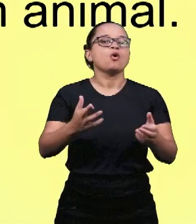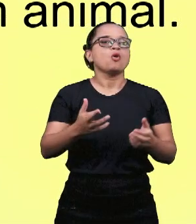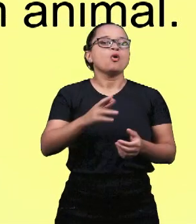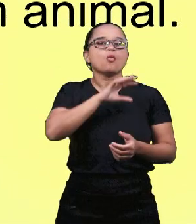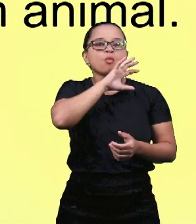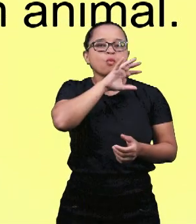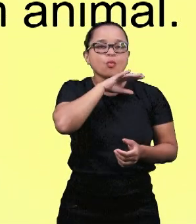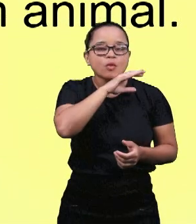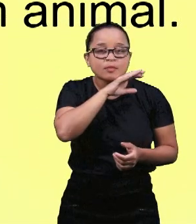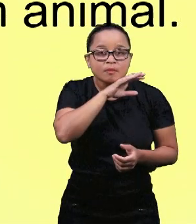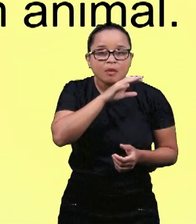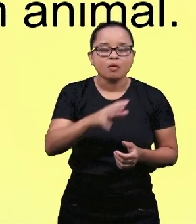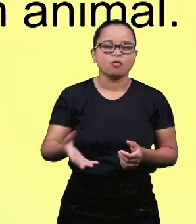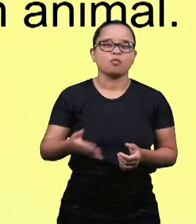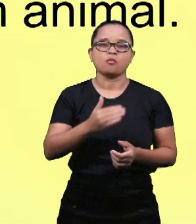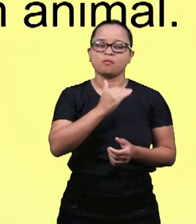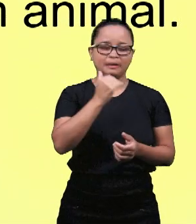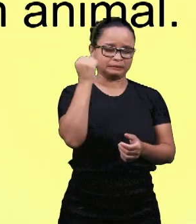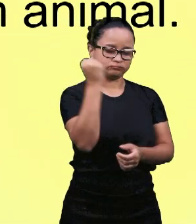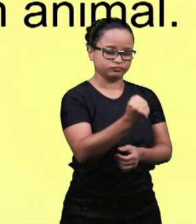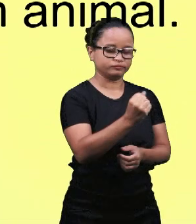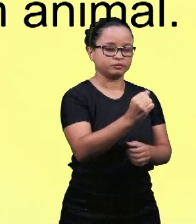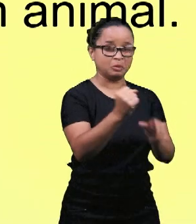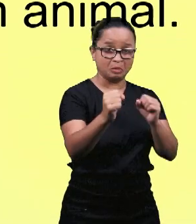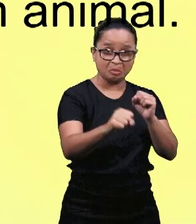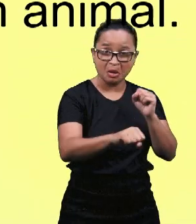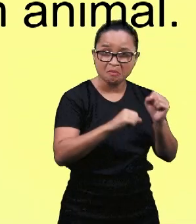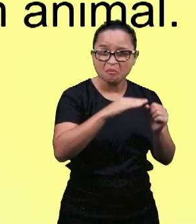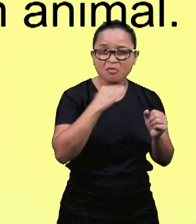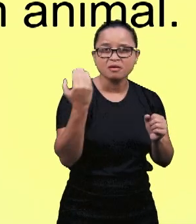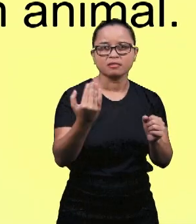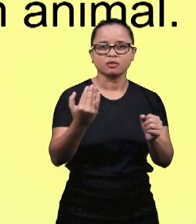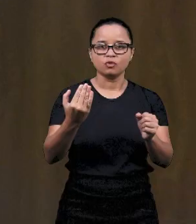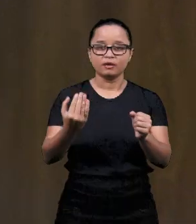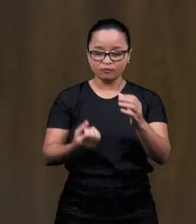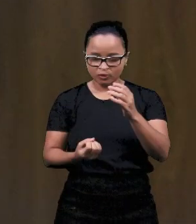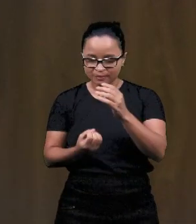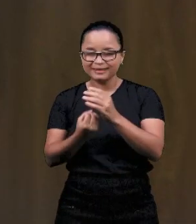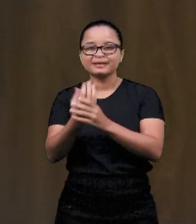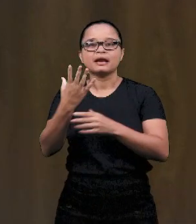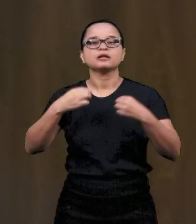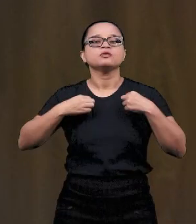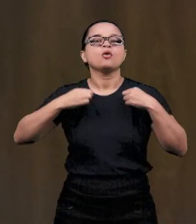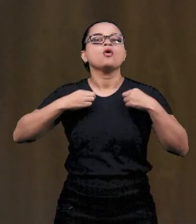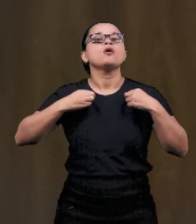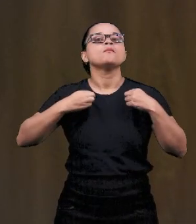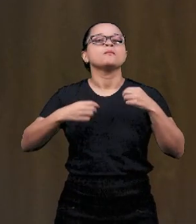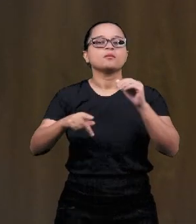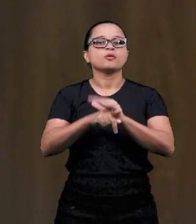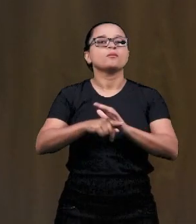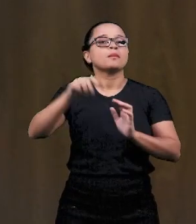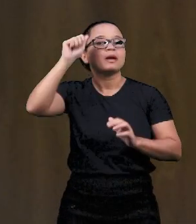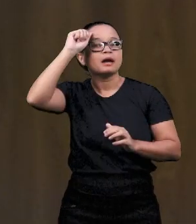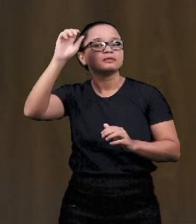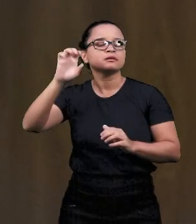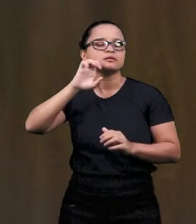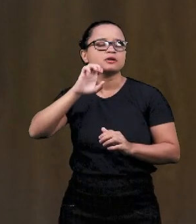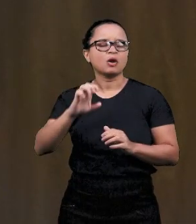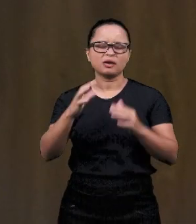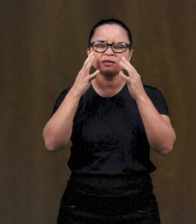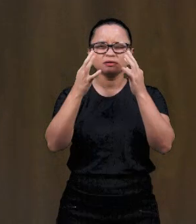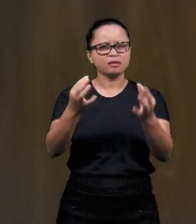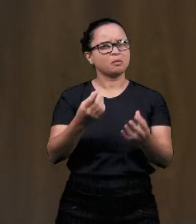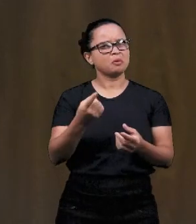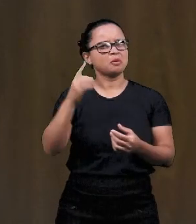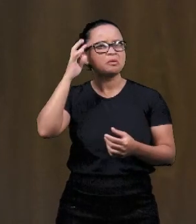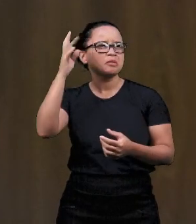cet animal, des habits pour Adam et Ève a été fait. Réfléchissez avec moi maintenant. Quel est l'enseignement que